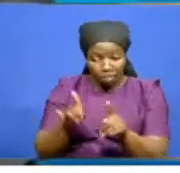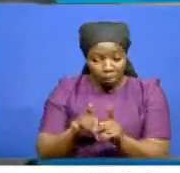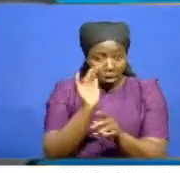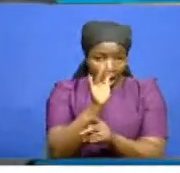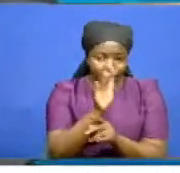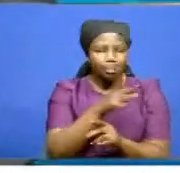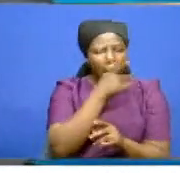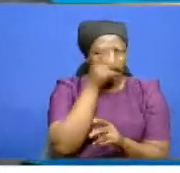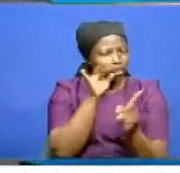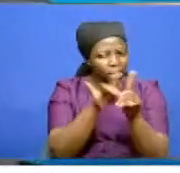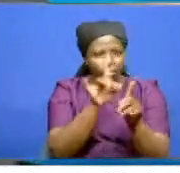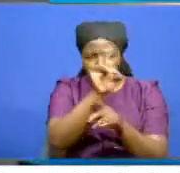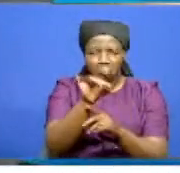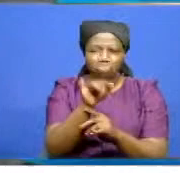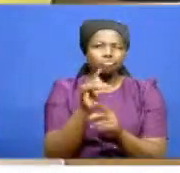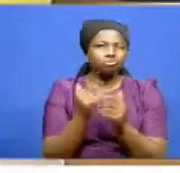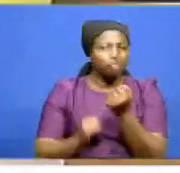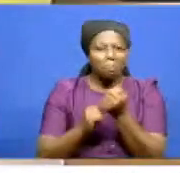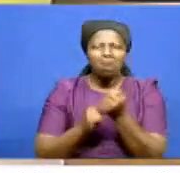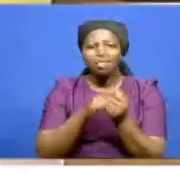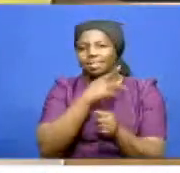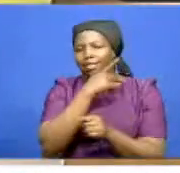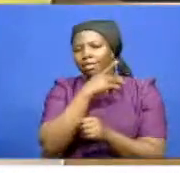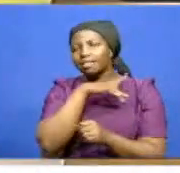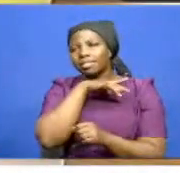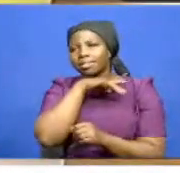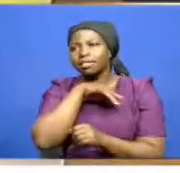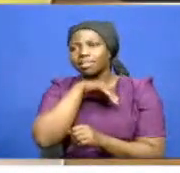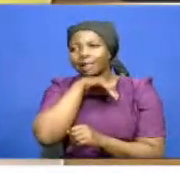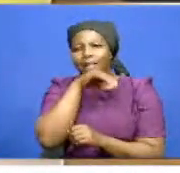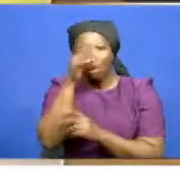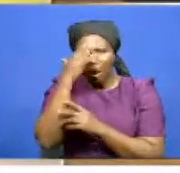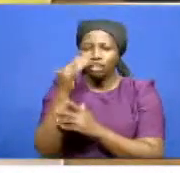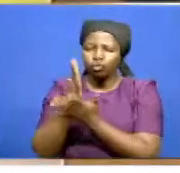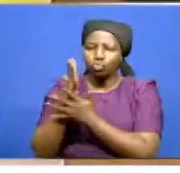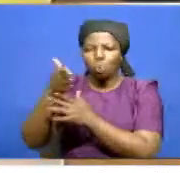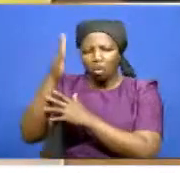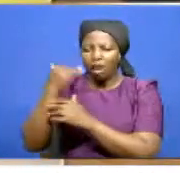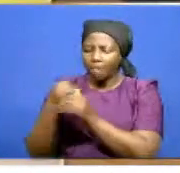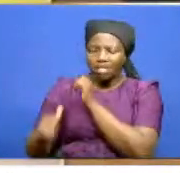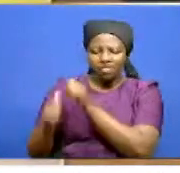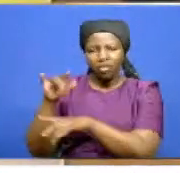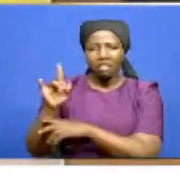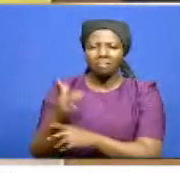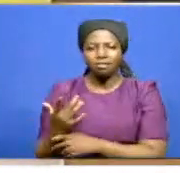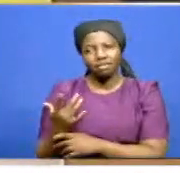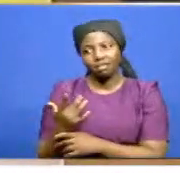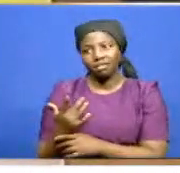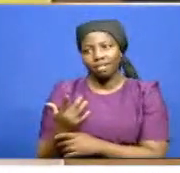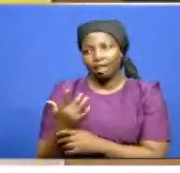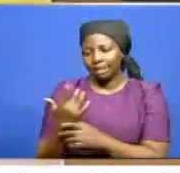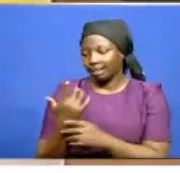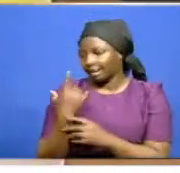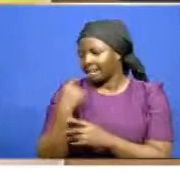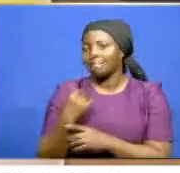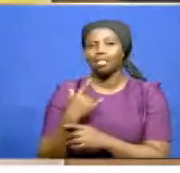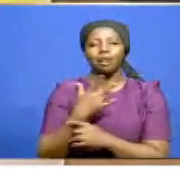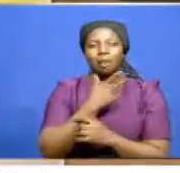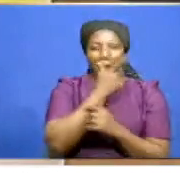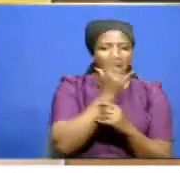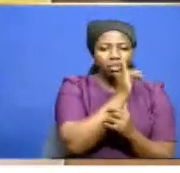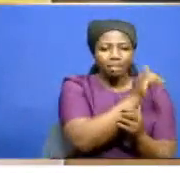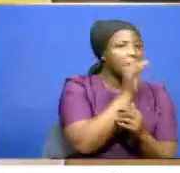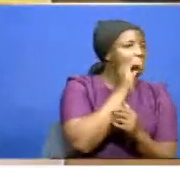Raila wake. Sahi Raila alitoka akaenda kufanya handshake na Uhuru, Kalonzo akiwa huko shambani. Hakumuita. Uhuru sahi